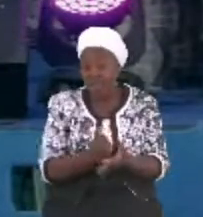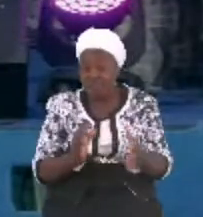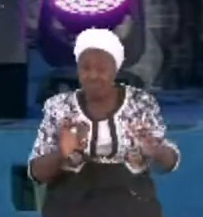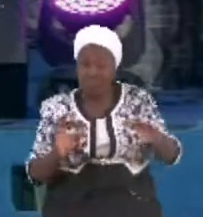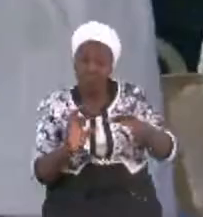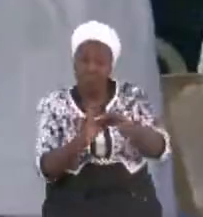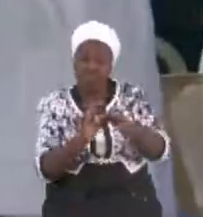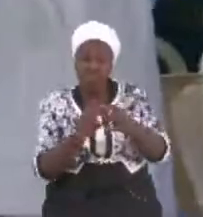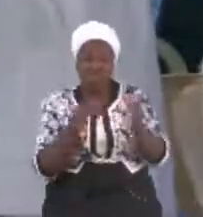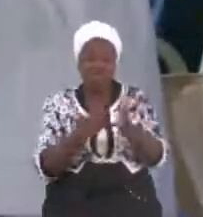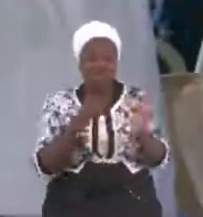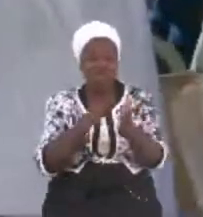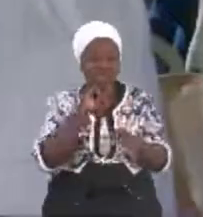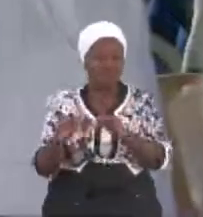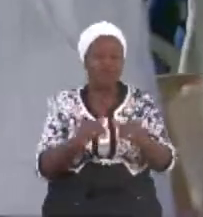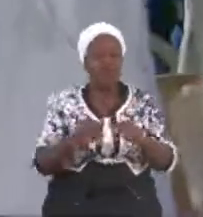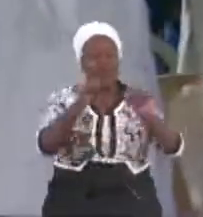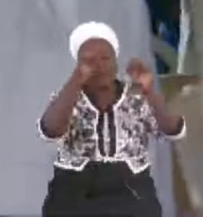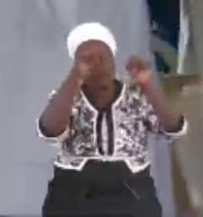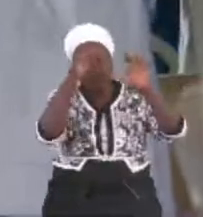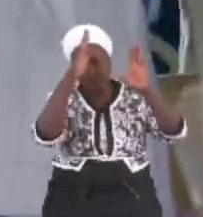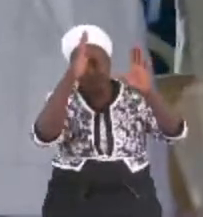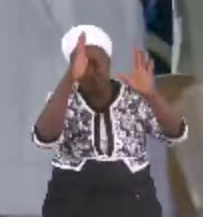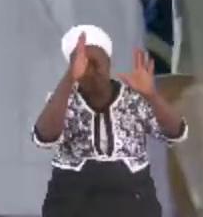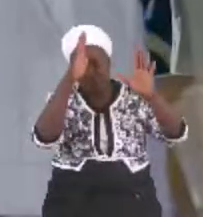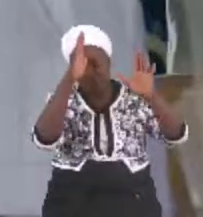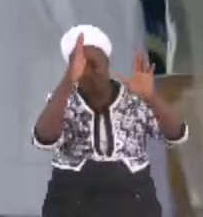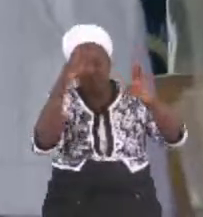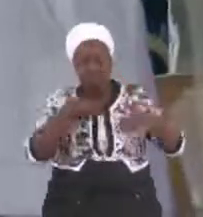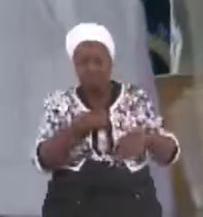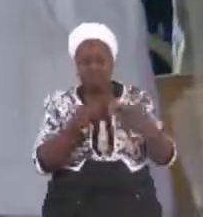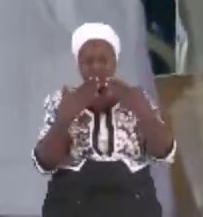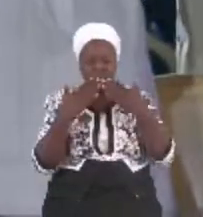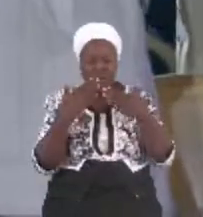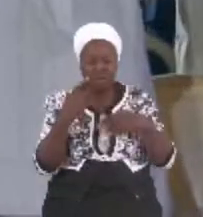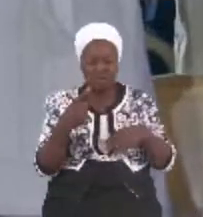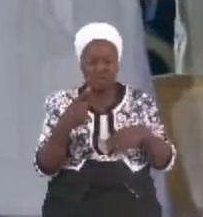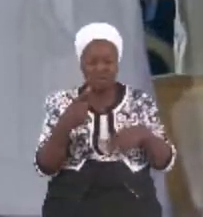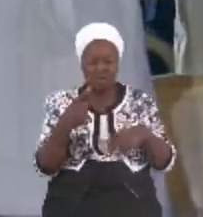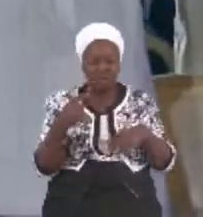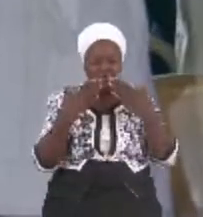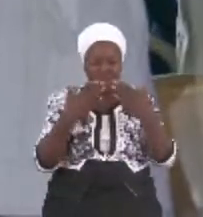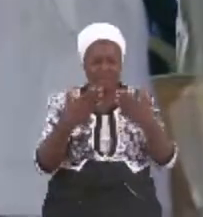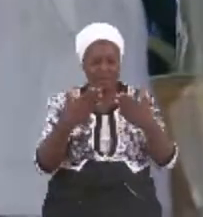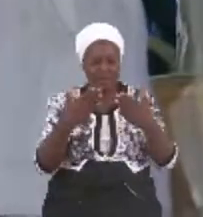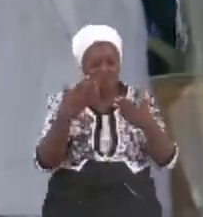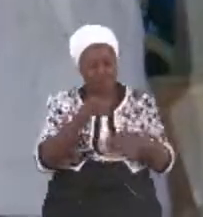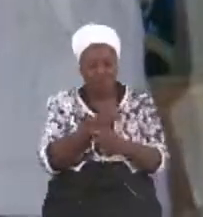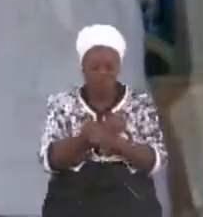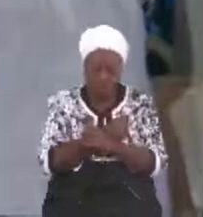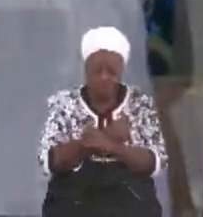connecte-toi et c'est fait. Père, nous te remercions. Nous te remercions pour ton